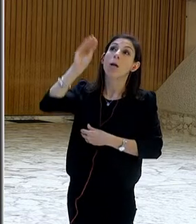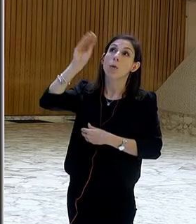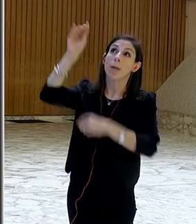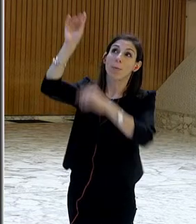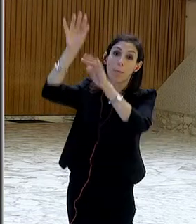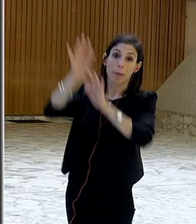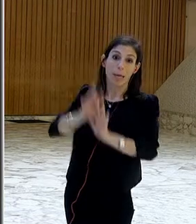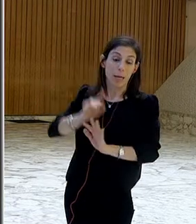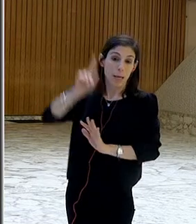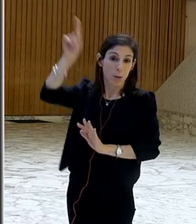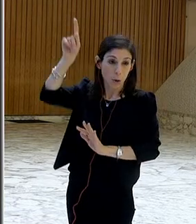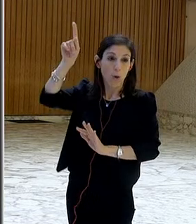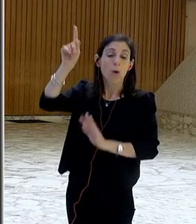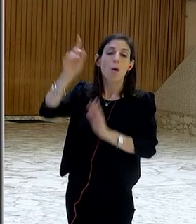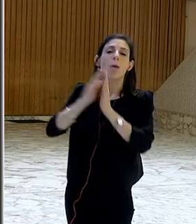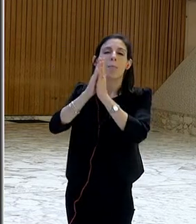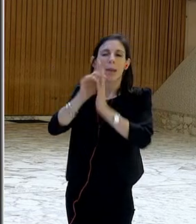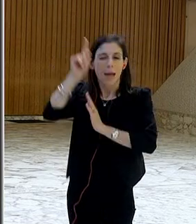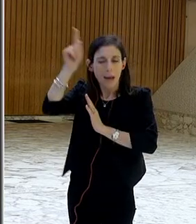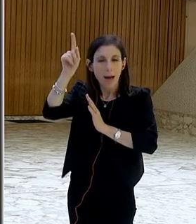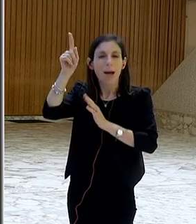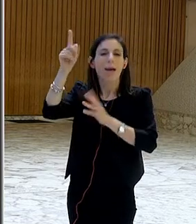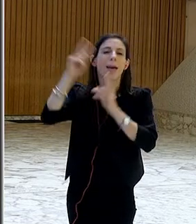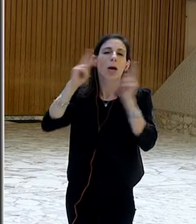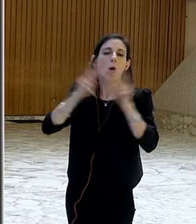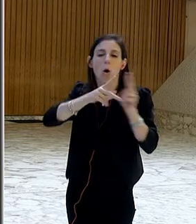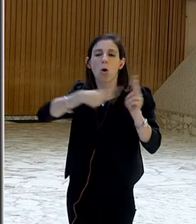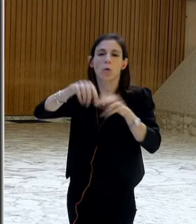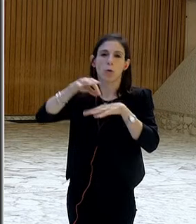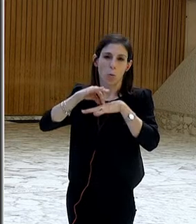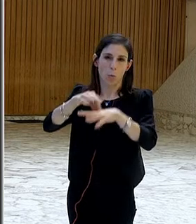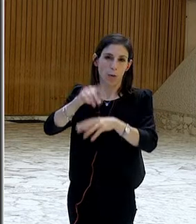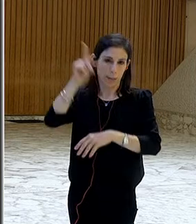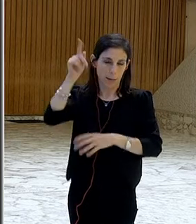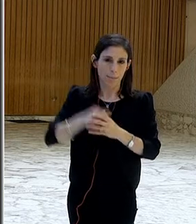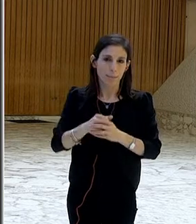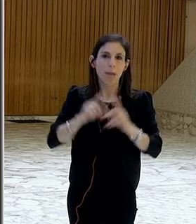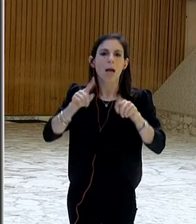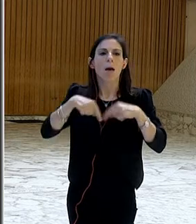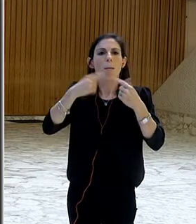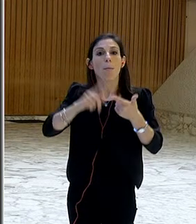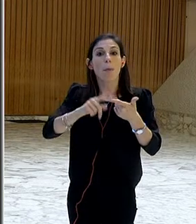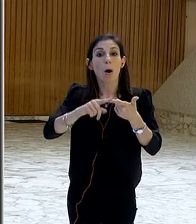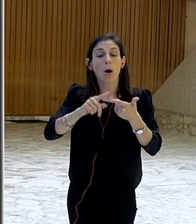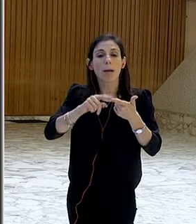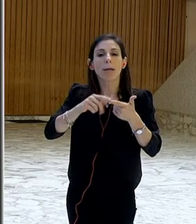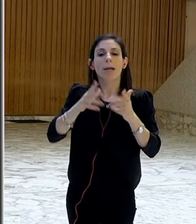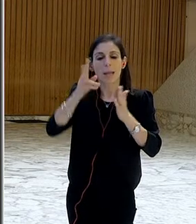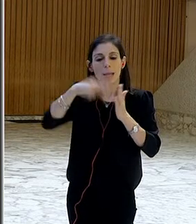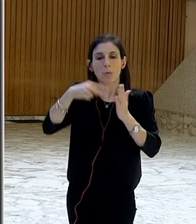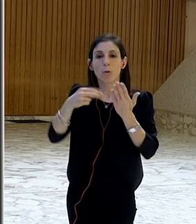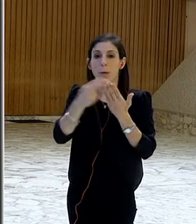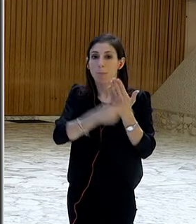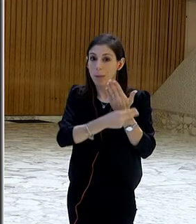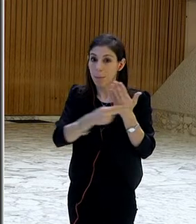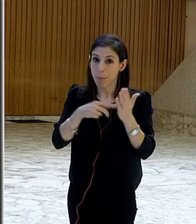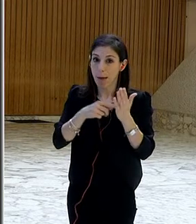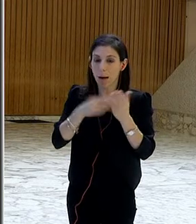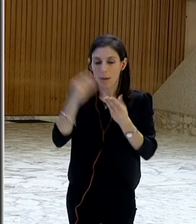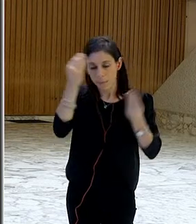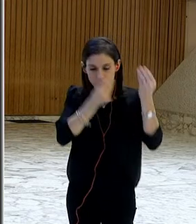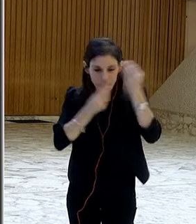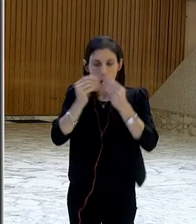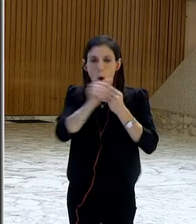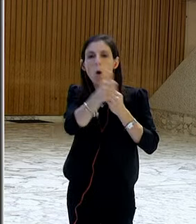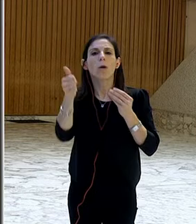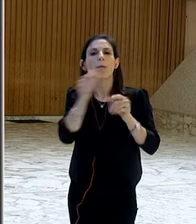la rencontre. Le deuxième temps est une lecture de la Bible avec méditation de chacun des participants sur les